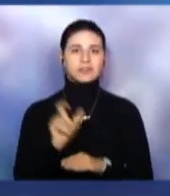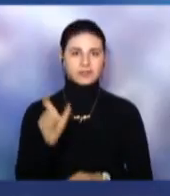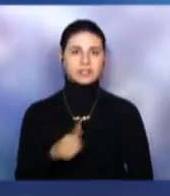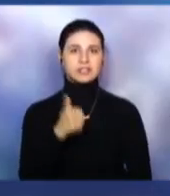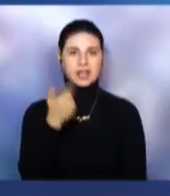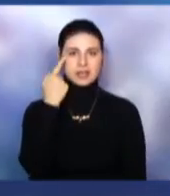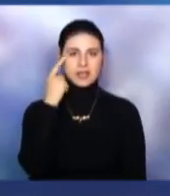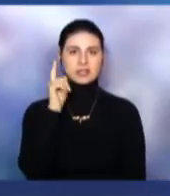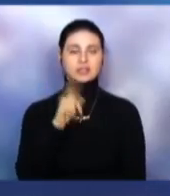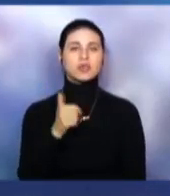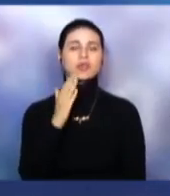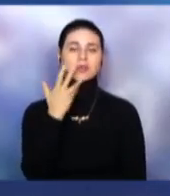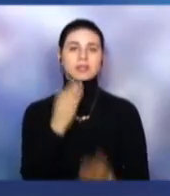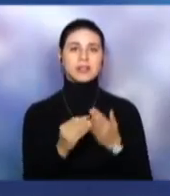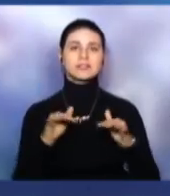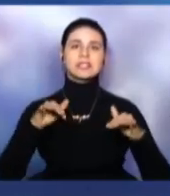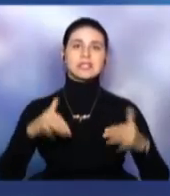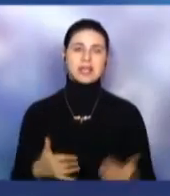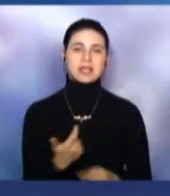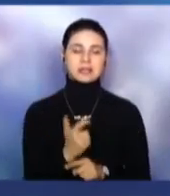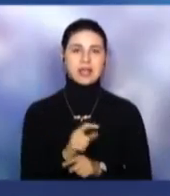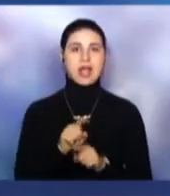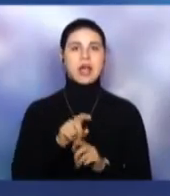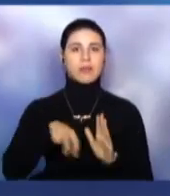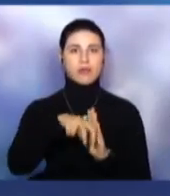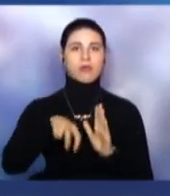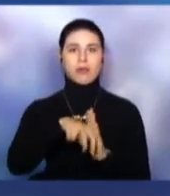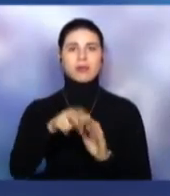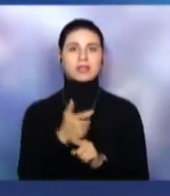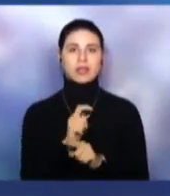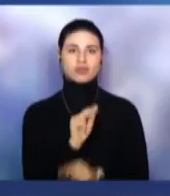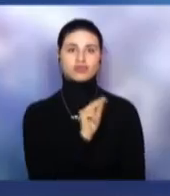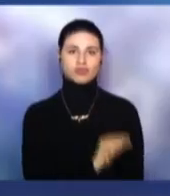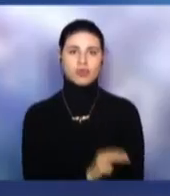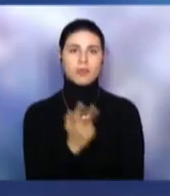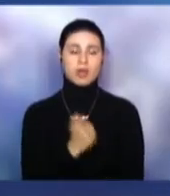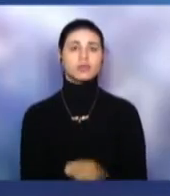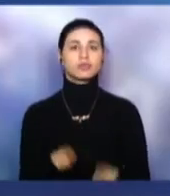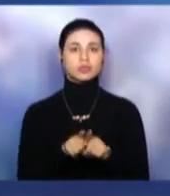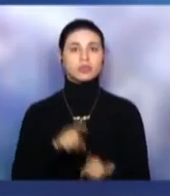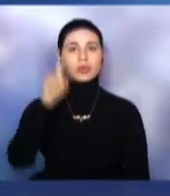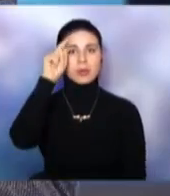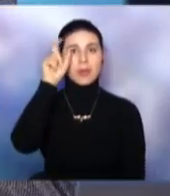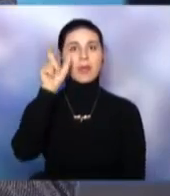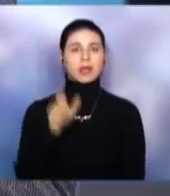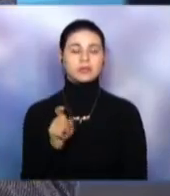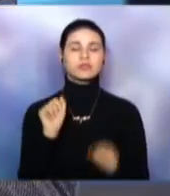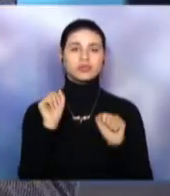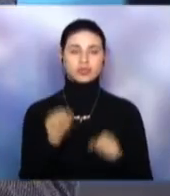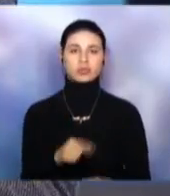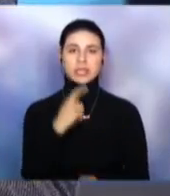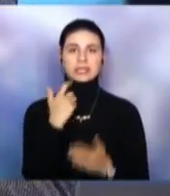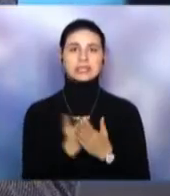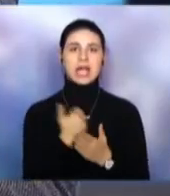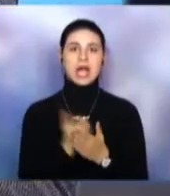როგორ აისახება ეს მის დაღლილობაზე ან მის ჯანმრთელობაზე, იმდენი ჯაფა ადგას. მამაკაცებსაც, ოჯახის უფროსებსაც შეუძლიათ